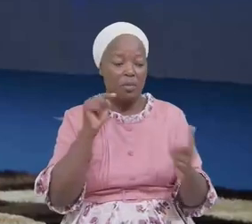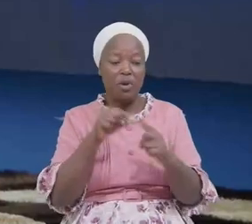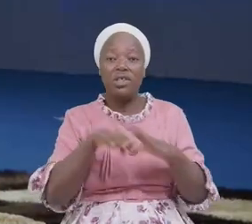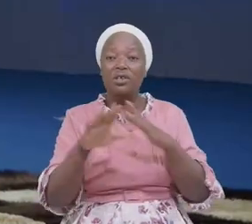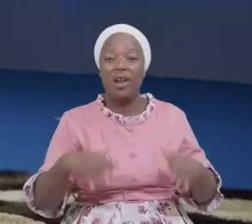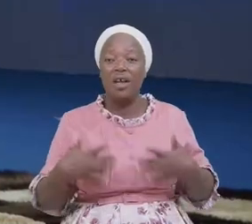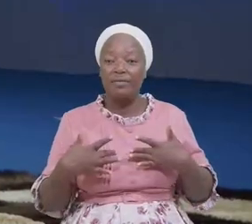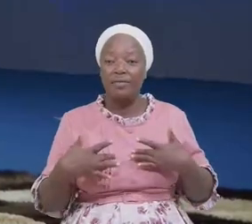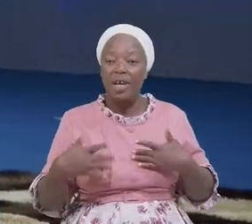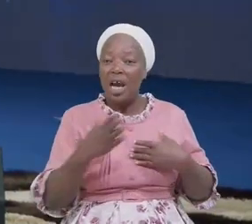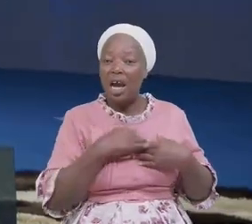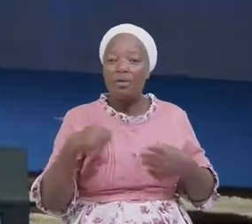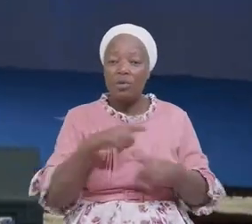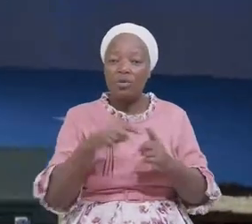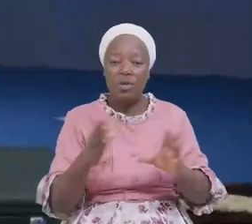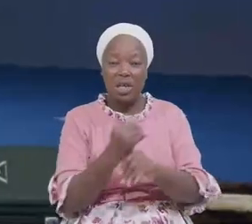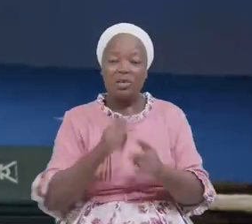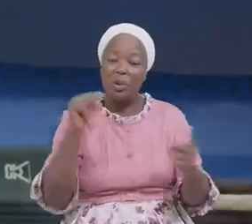vie,